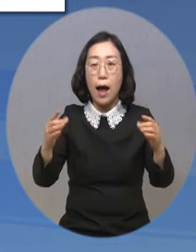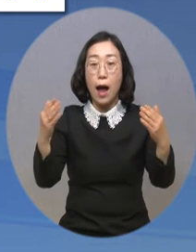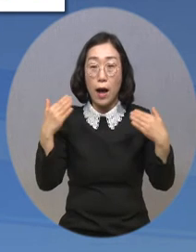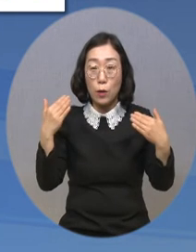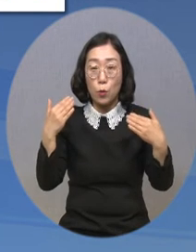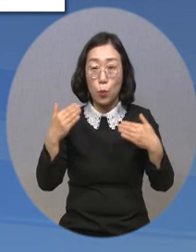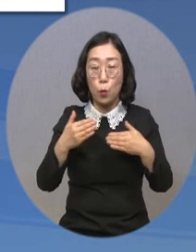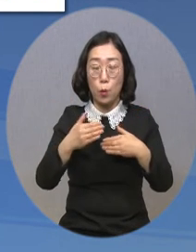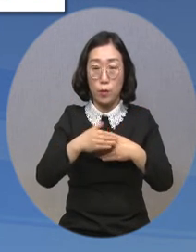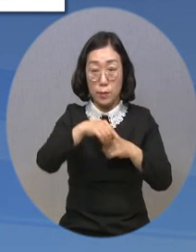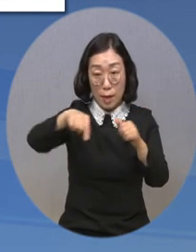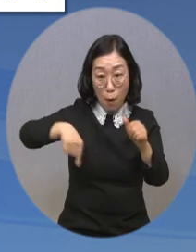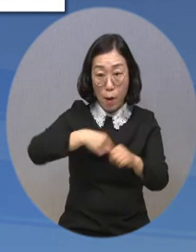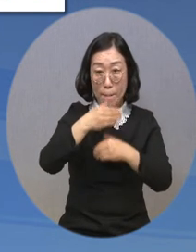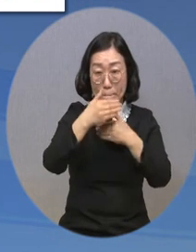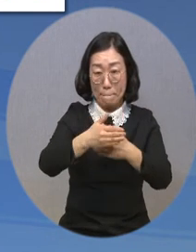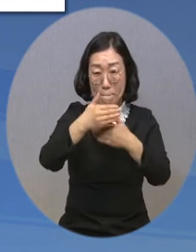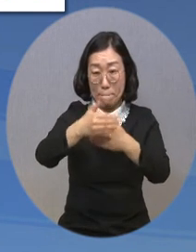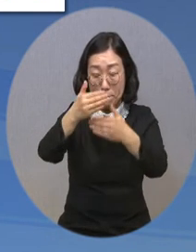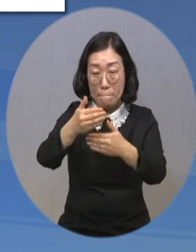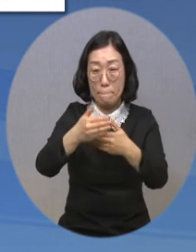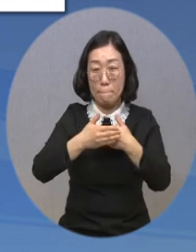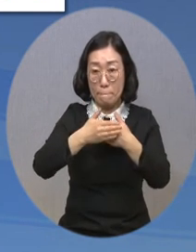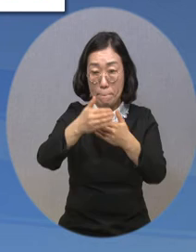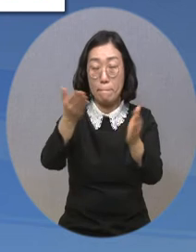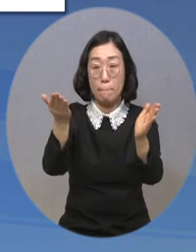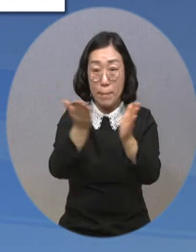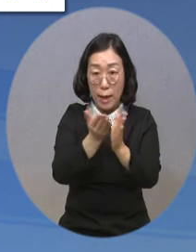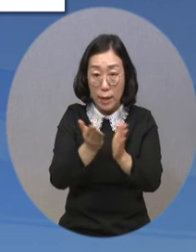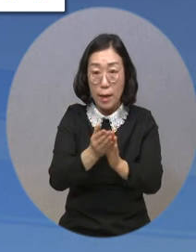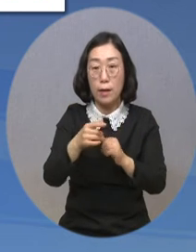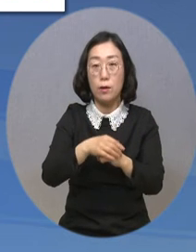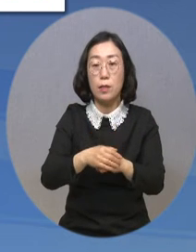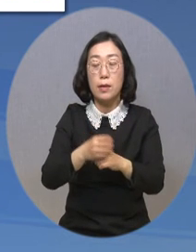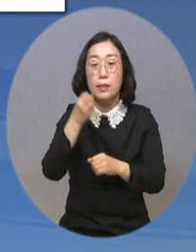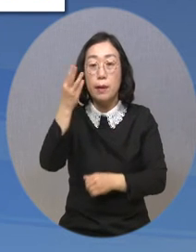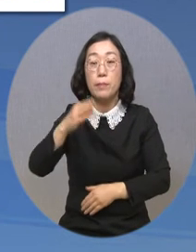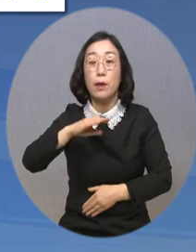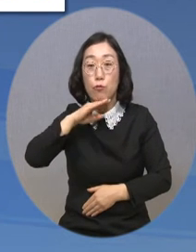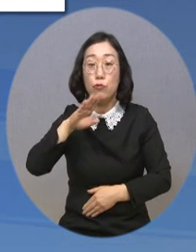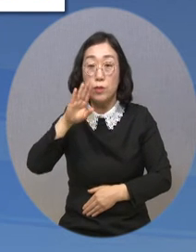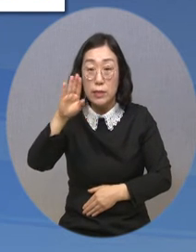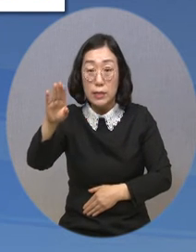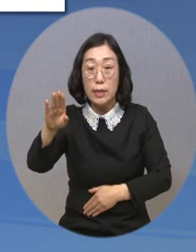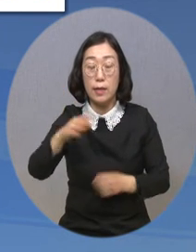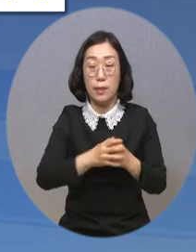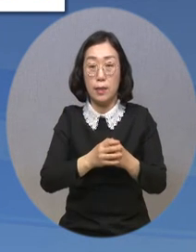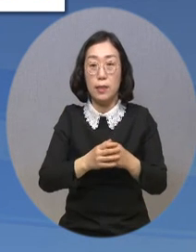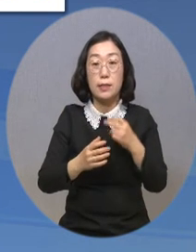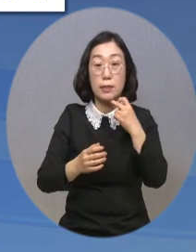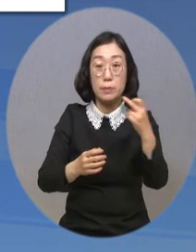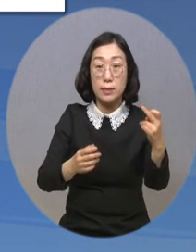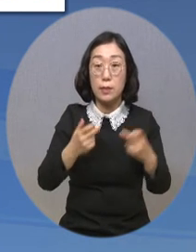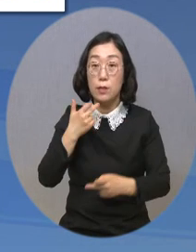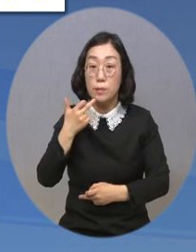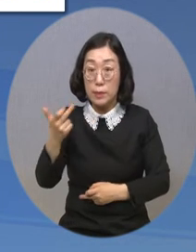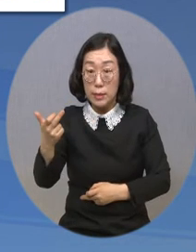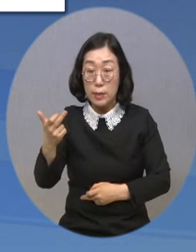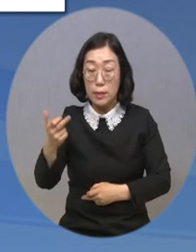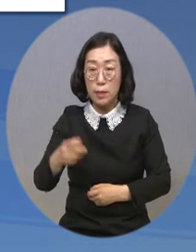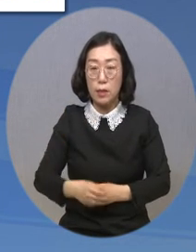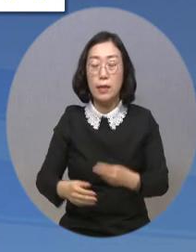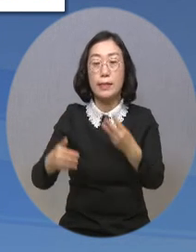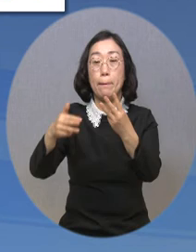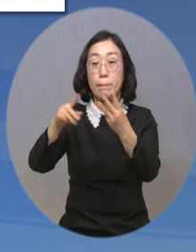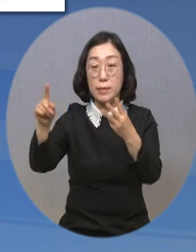학사 일정의 정상적 진행을 위해 기초접종 완료 후 3개월이 경과한 12세에서 17세 청소년에 대한